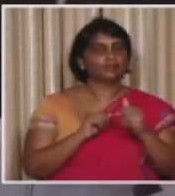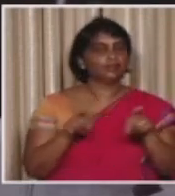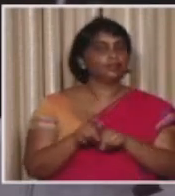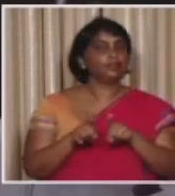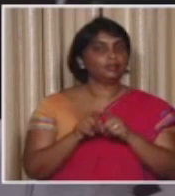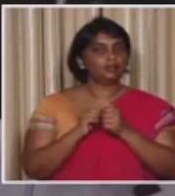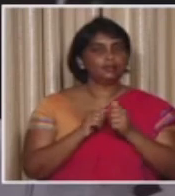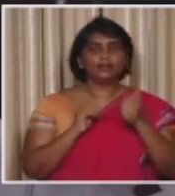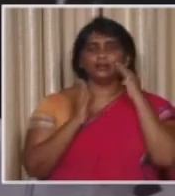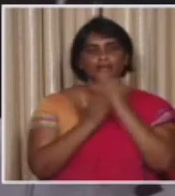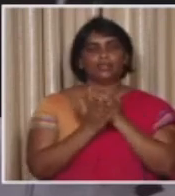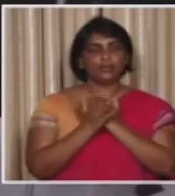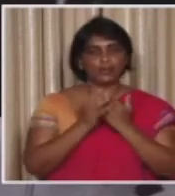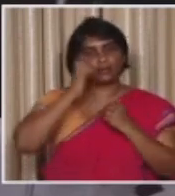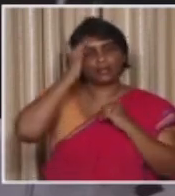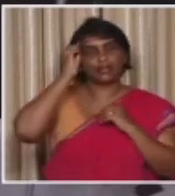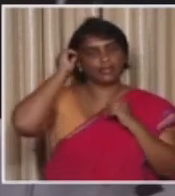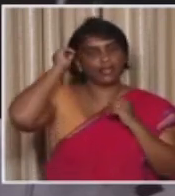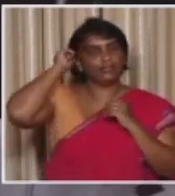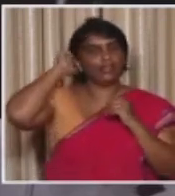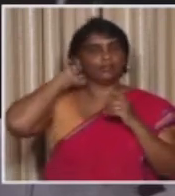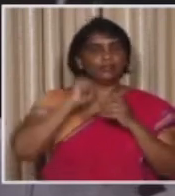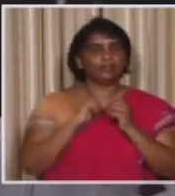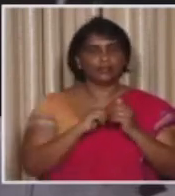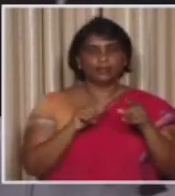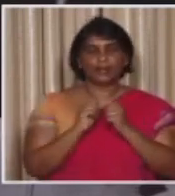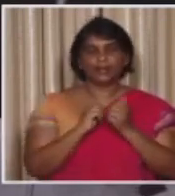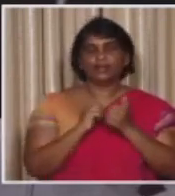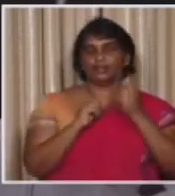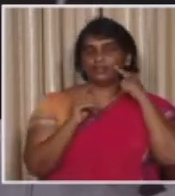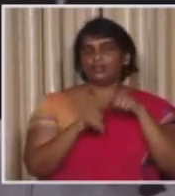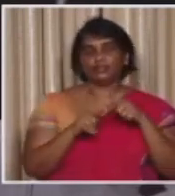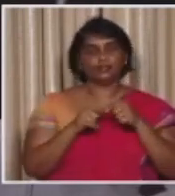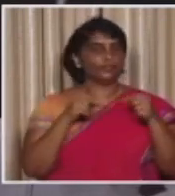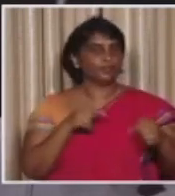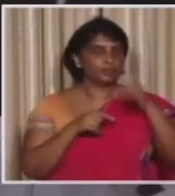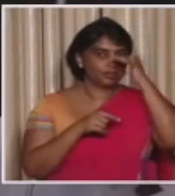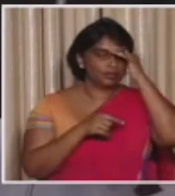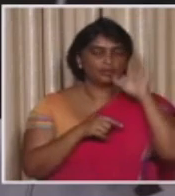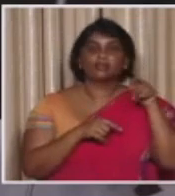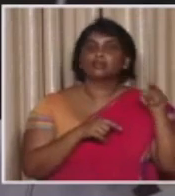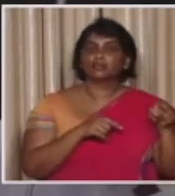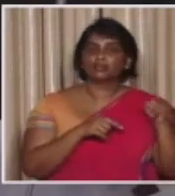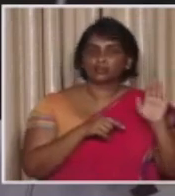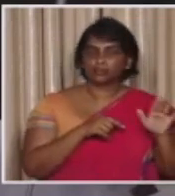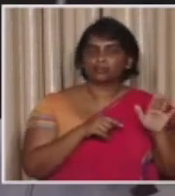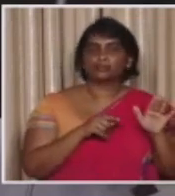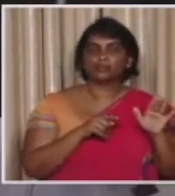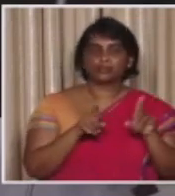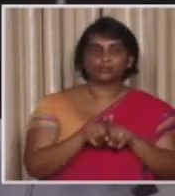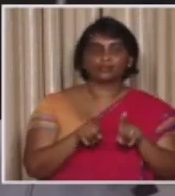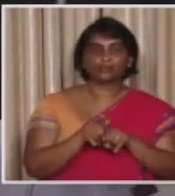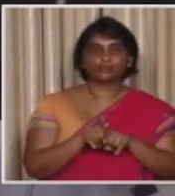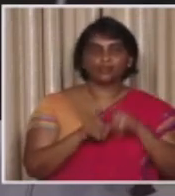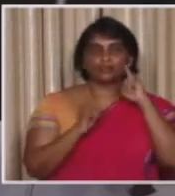ලොකු ප්‍රමාණයක් ලොකු ප්‍රමාණයක් දැන් මට මතකයි මේ පාර්ලිමේන්තුවේ විපක්ෂ නායකවරයා එතුමා සංස්කෘතික අරමුදලේ